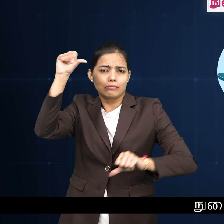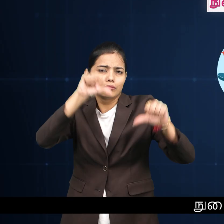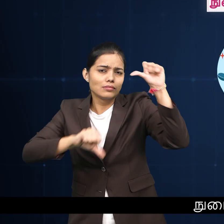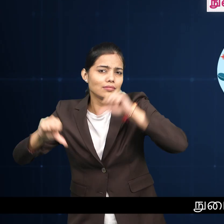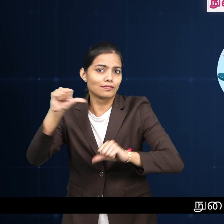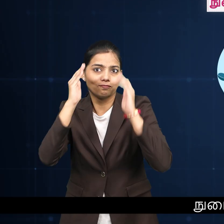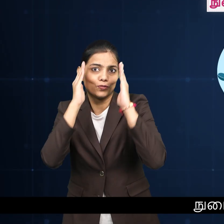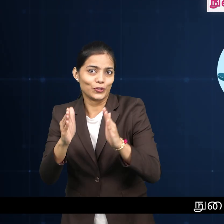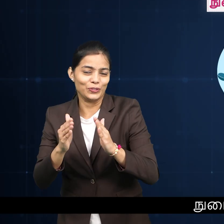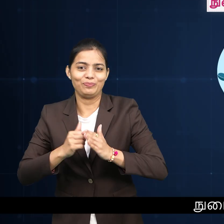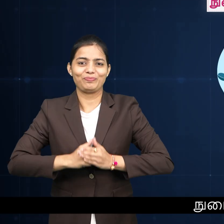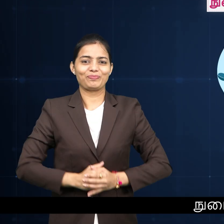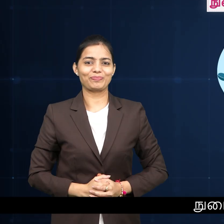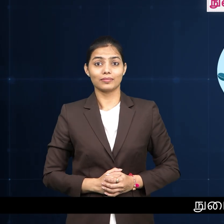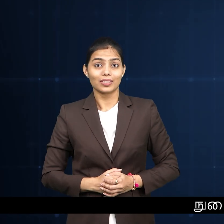நுரையீரல் நிபுணர்.